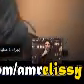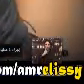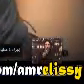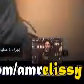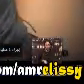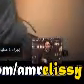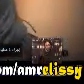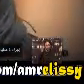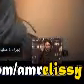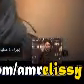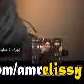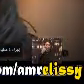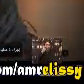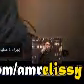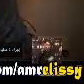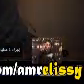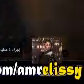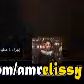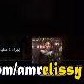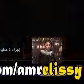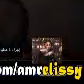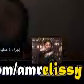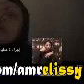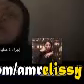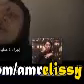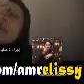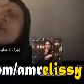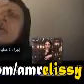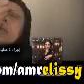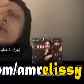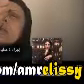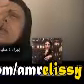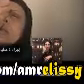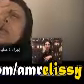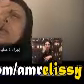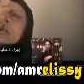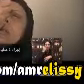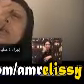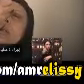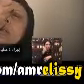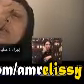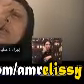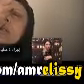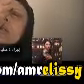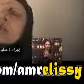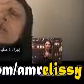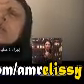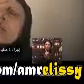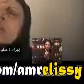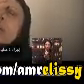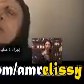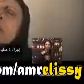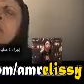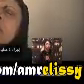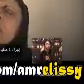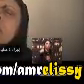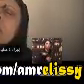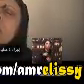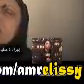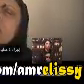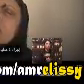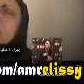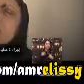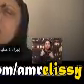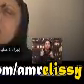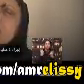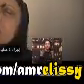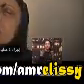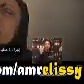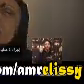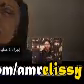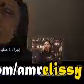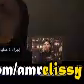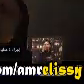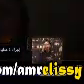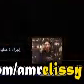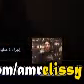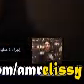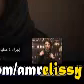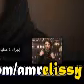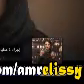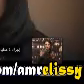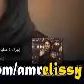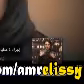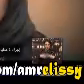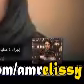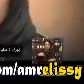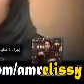سكر وشبكة عيني ضعيفة، عيني وجعاني بتدمع على طول وتعبان، رحت لدكاترة كتير ومعيش مدير أعمل العملية،